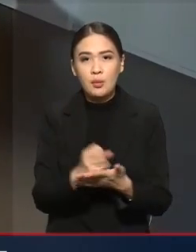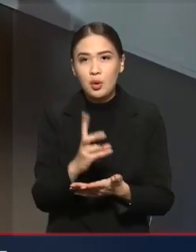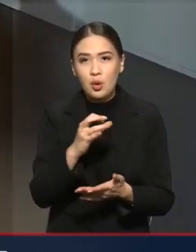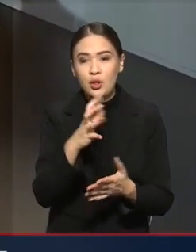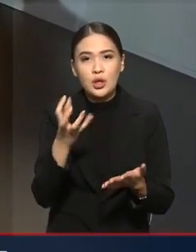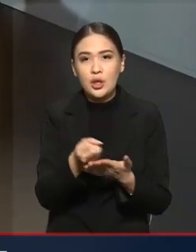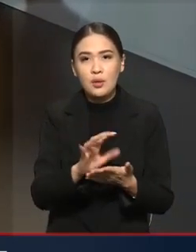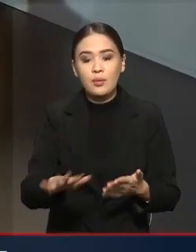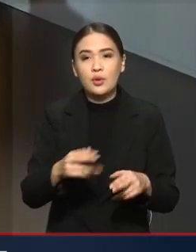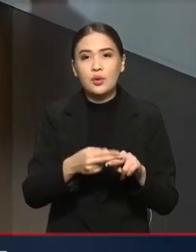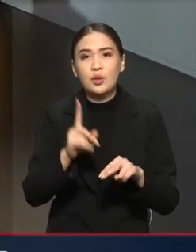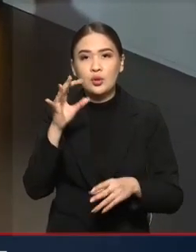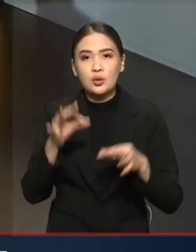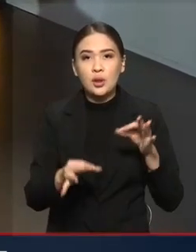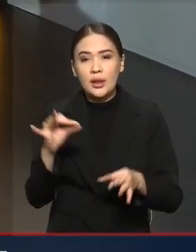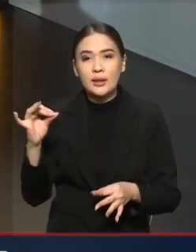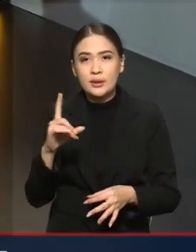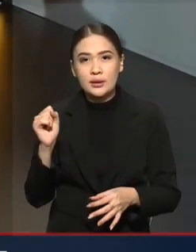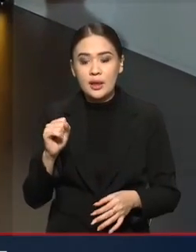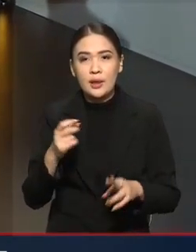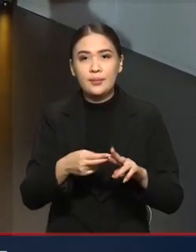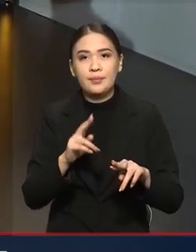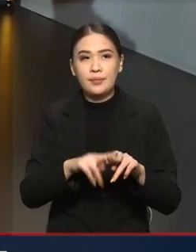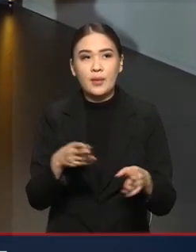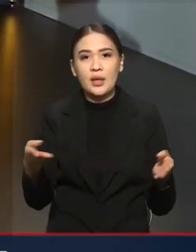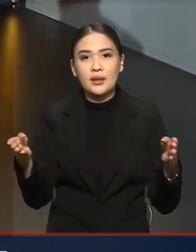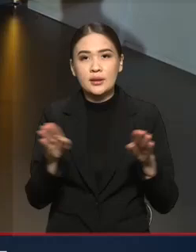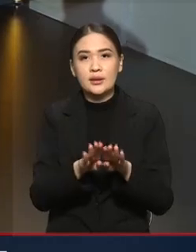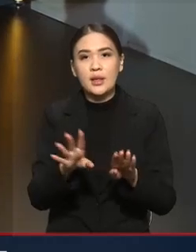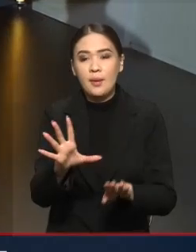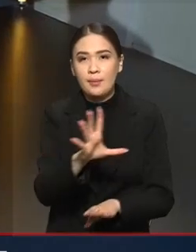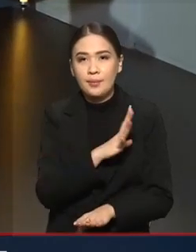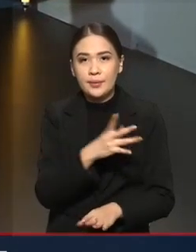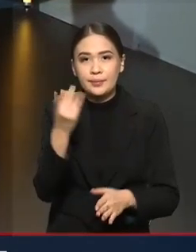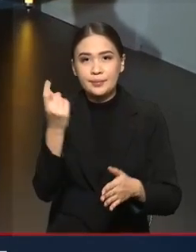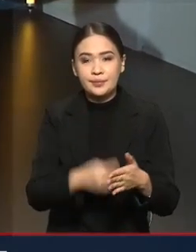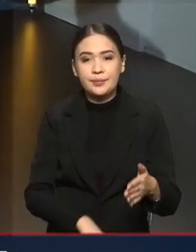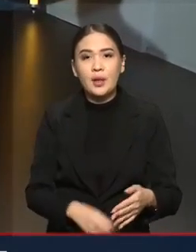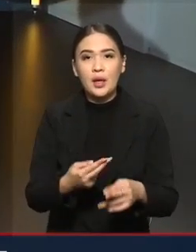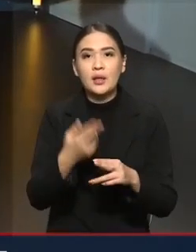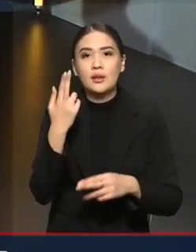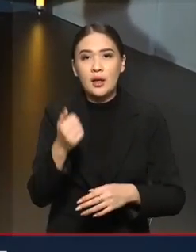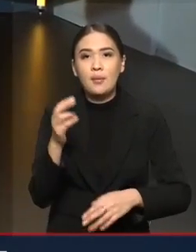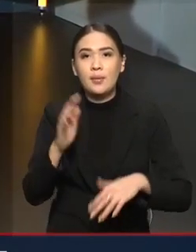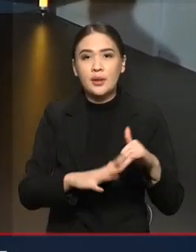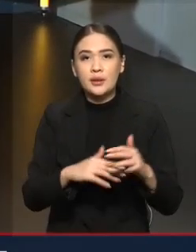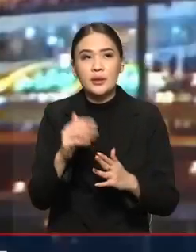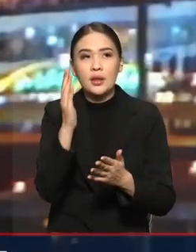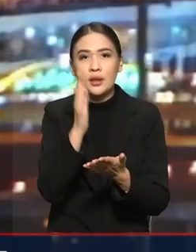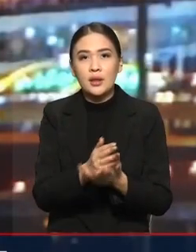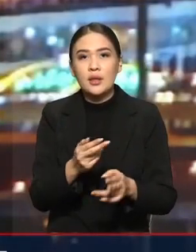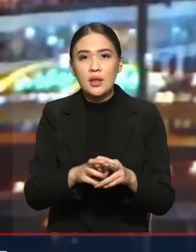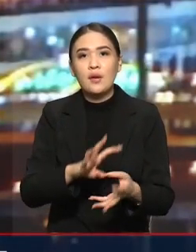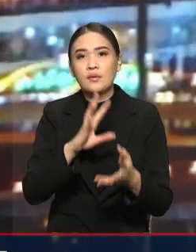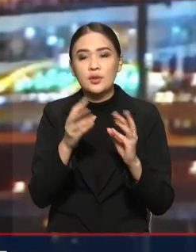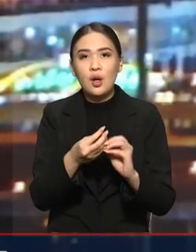и из-за судебных издержек у них закрылись Ну действительно такая практика существует На самом деле